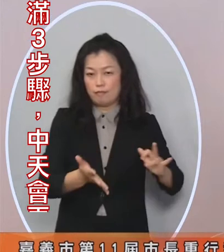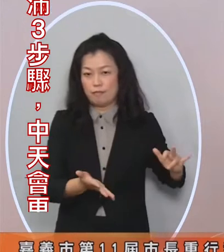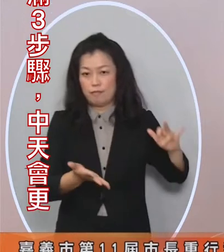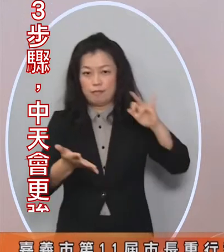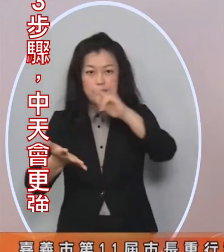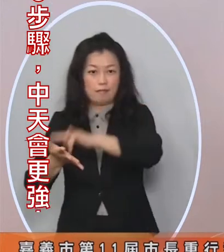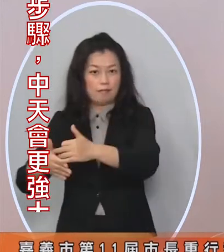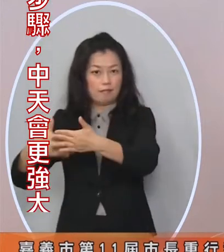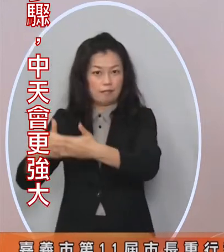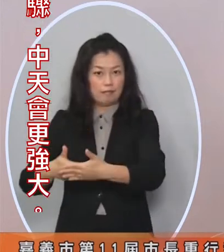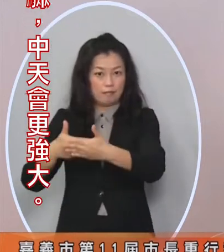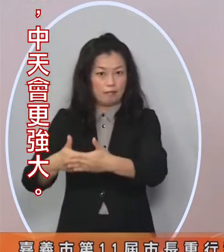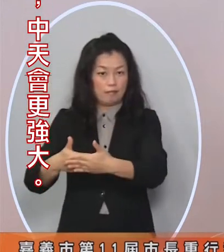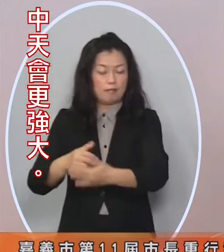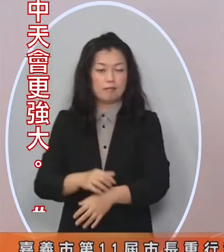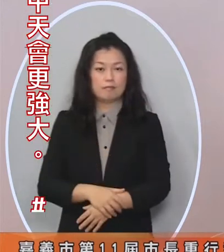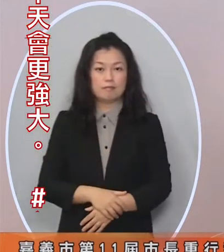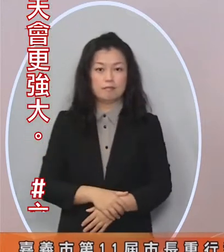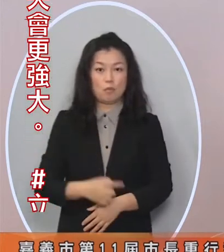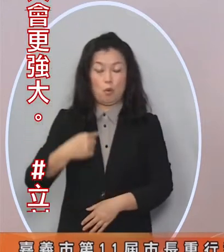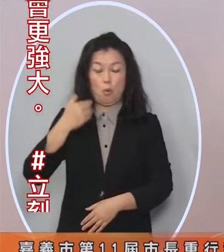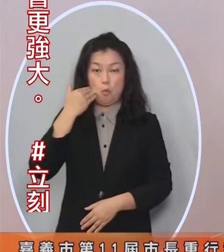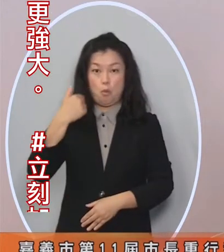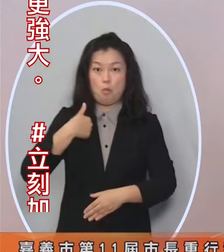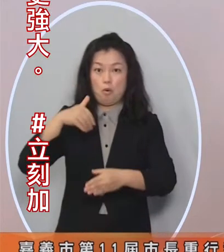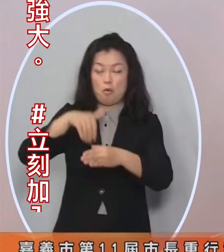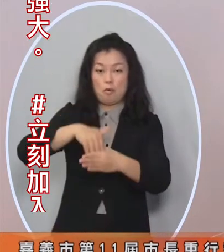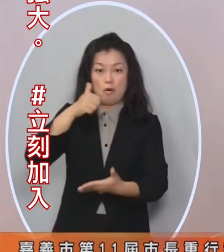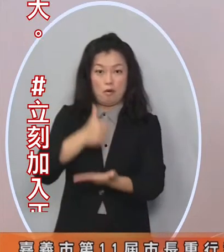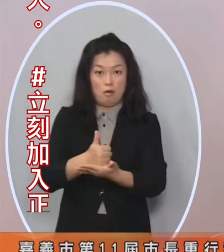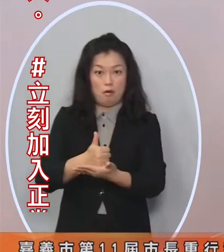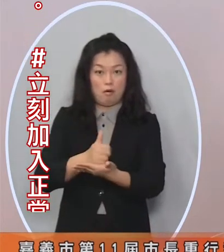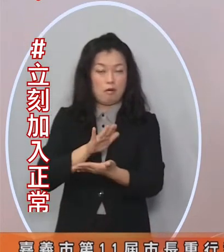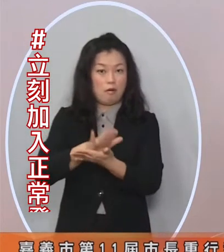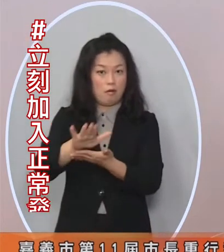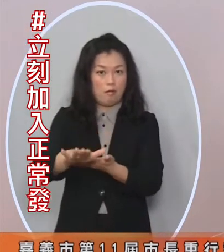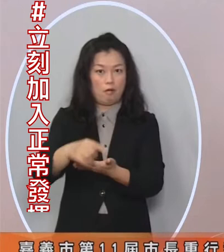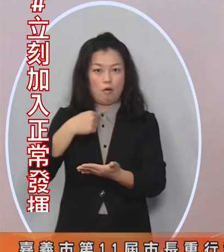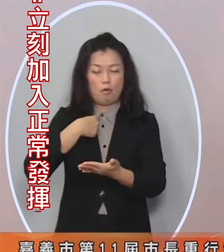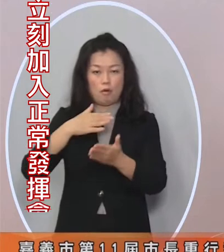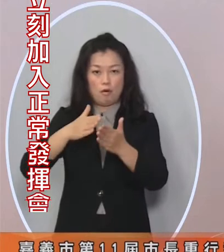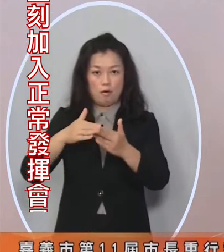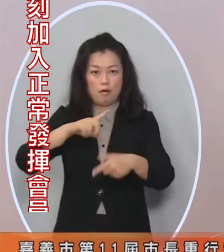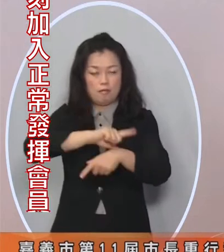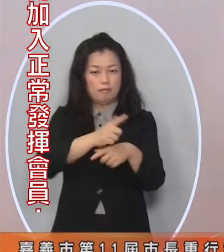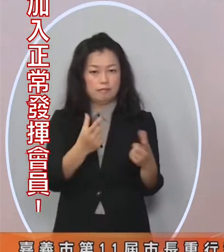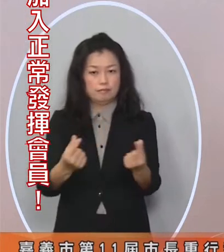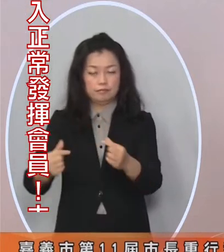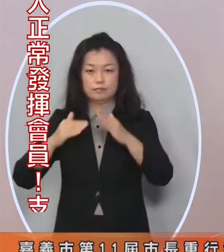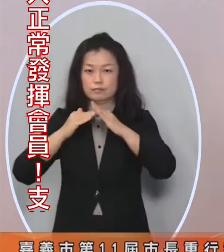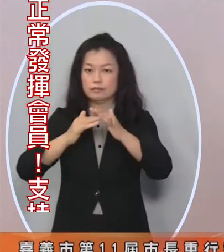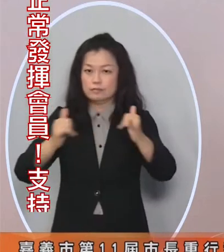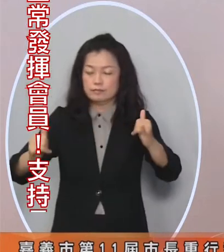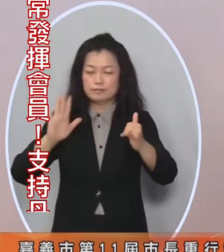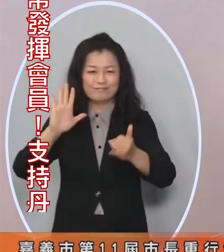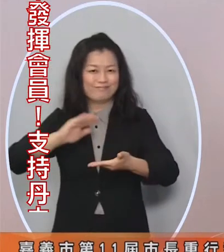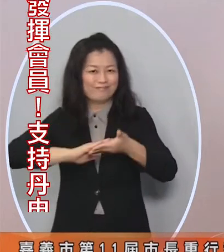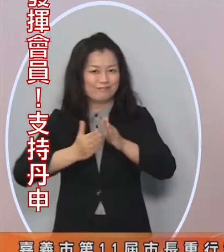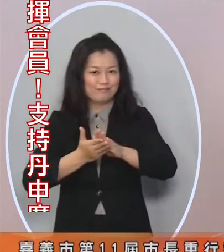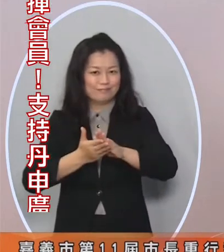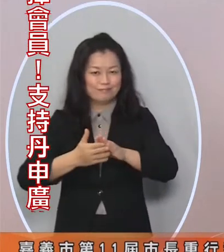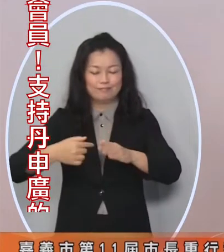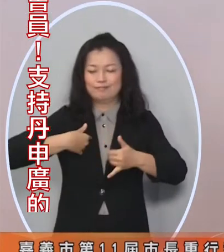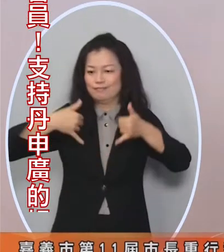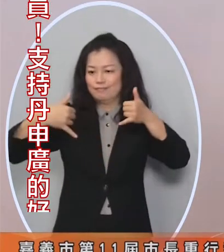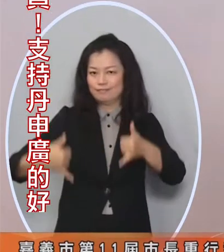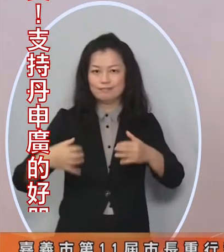然后凯生当选之后，还要定期举办与市民有约座谈会，让市民发表言论，整